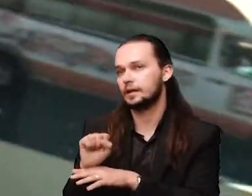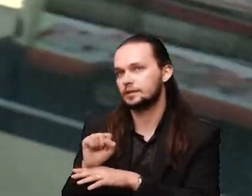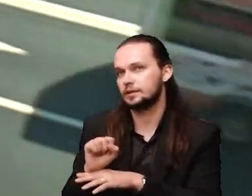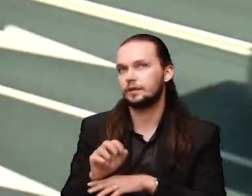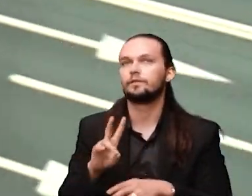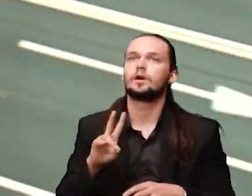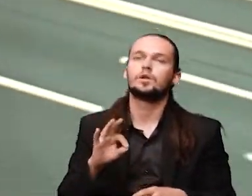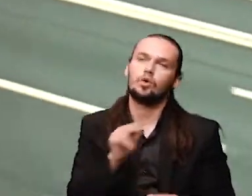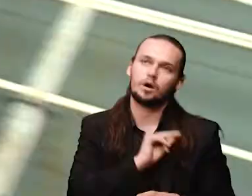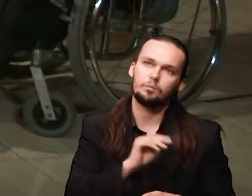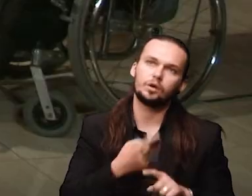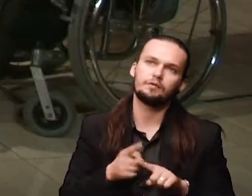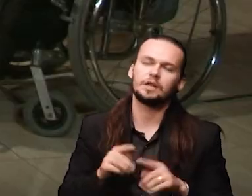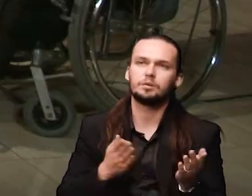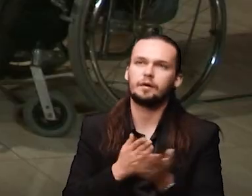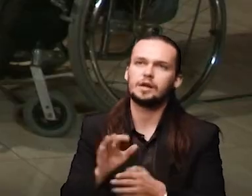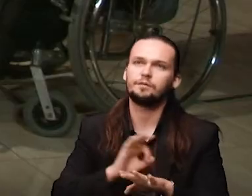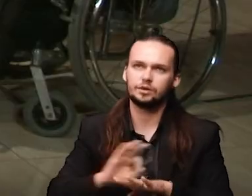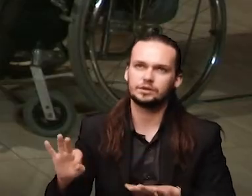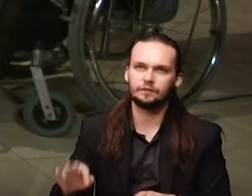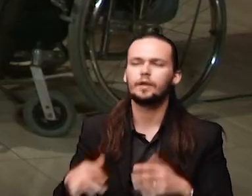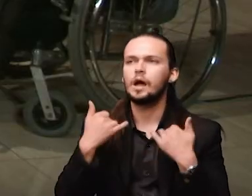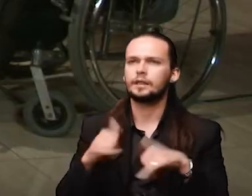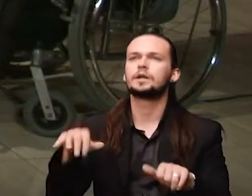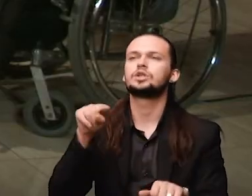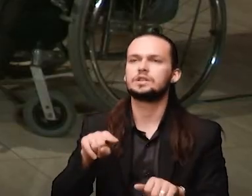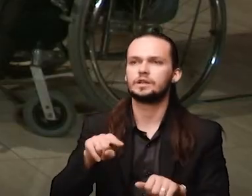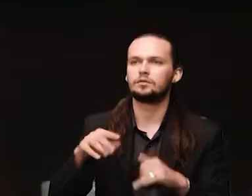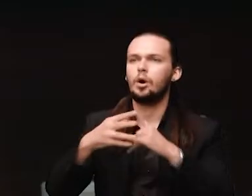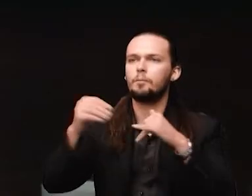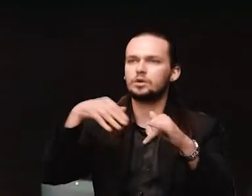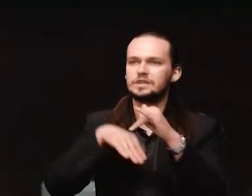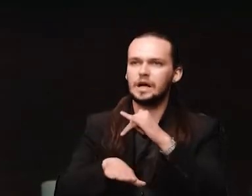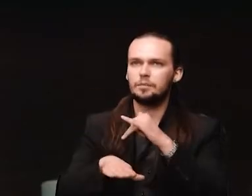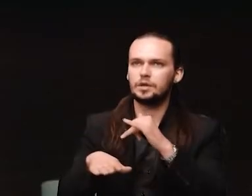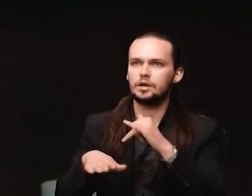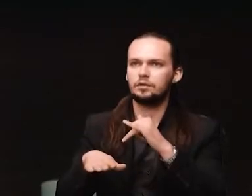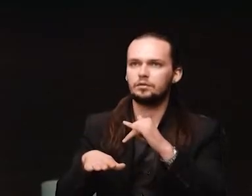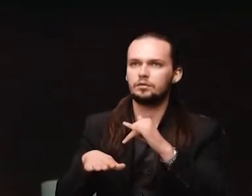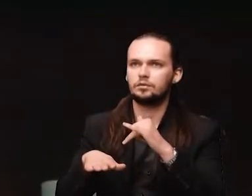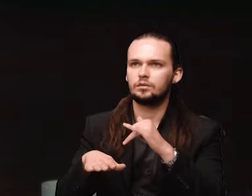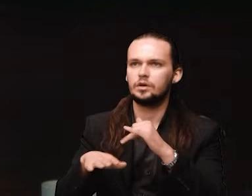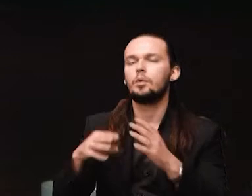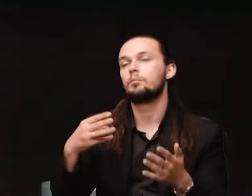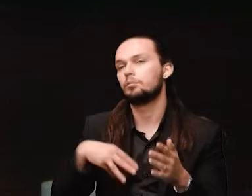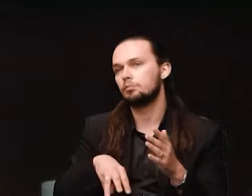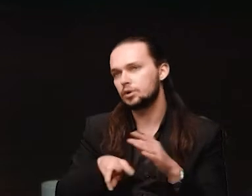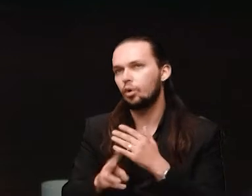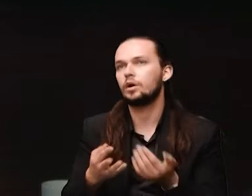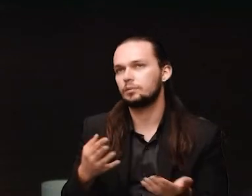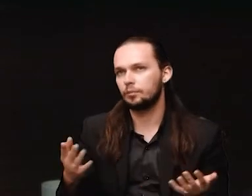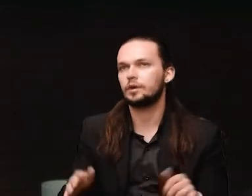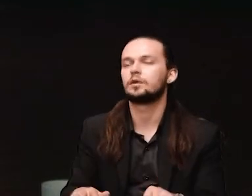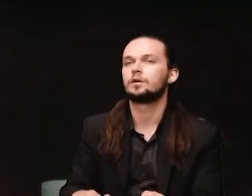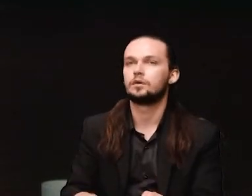станций и таких составов, хотя работа в этом направлении ведется. Даже те подземные объекты, которые считаются приспособленными для